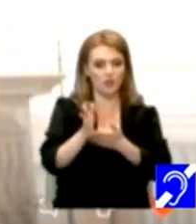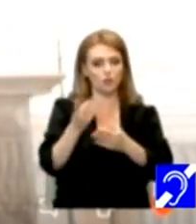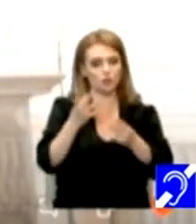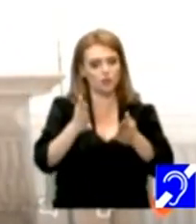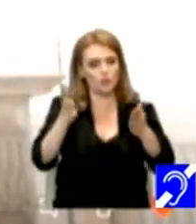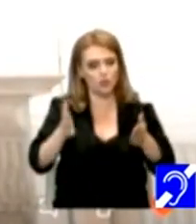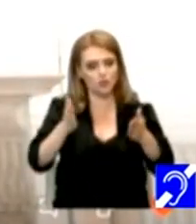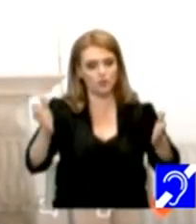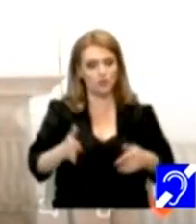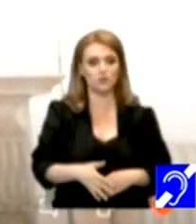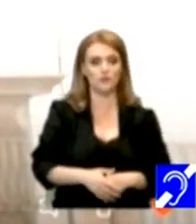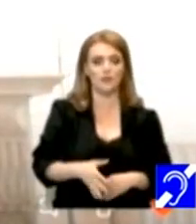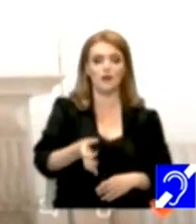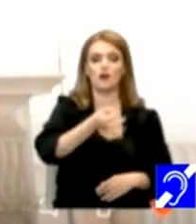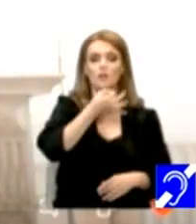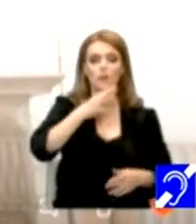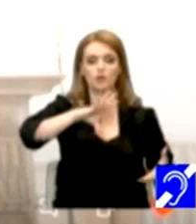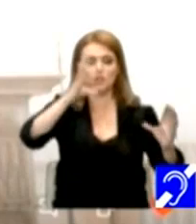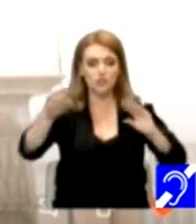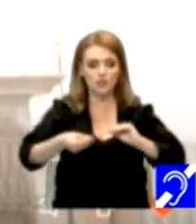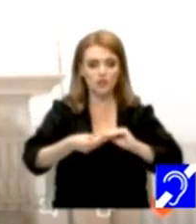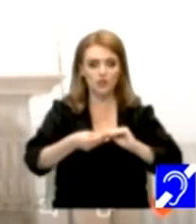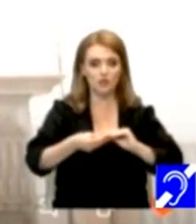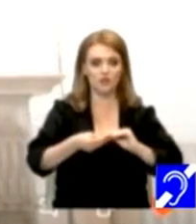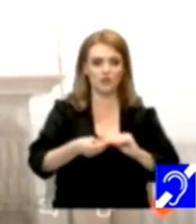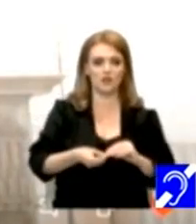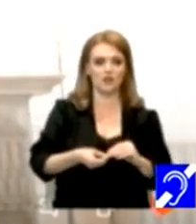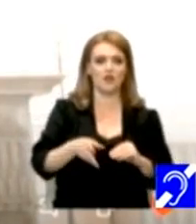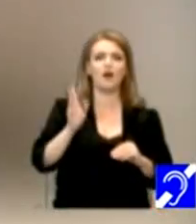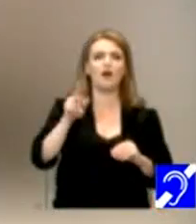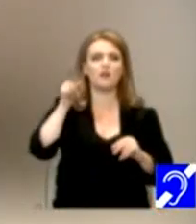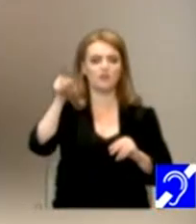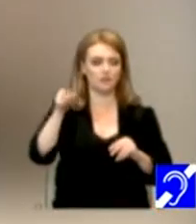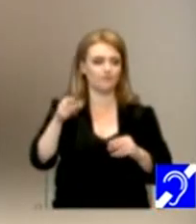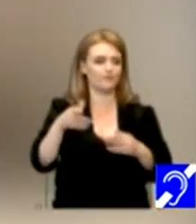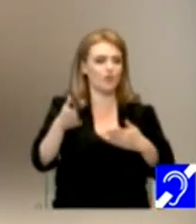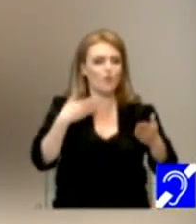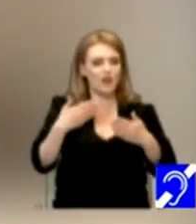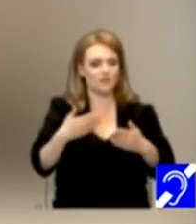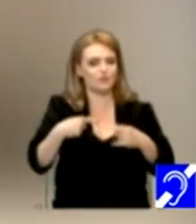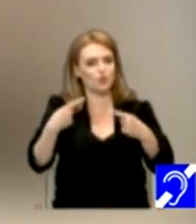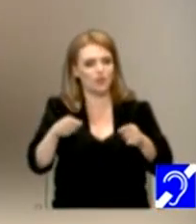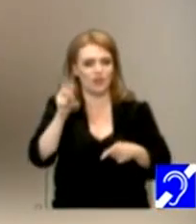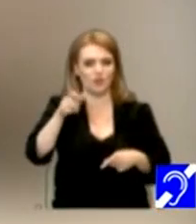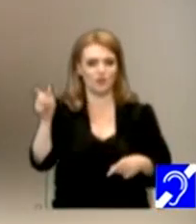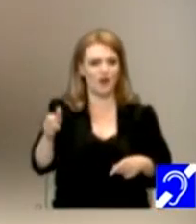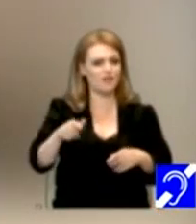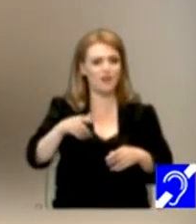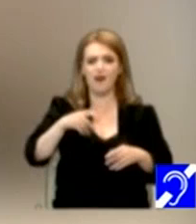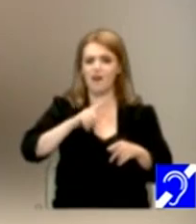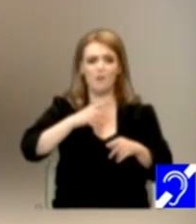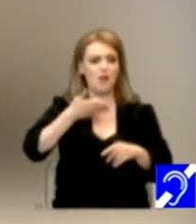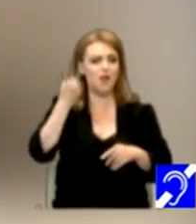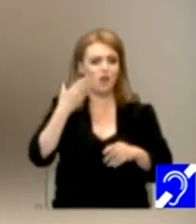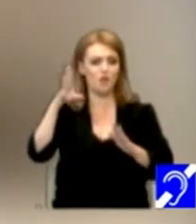Îmi place în general spiritul de politețe. Olga Chilat s-a integrat cu succes în mediul pe